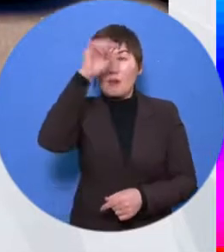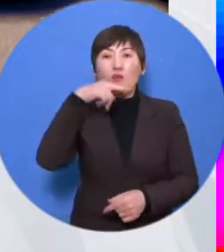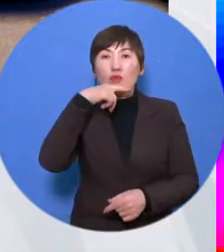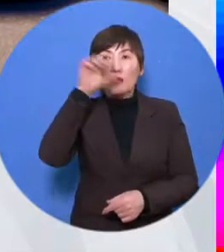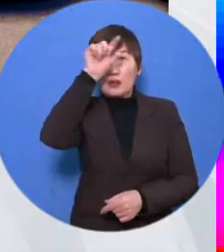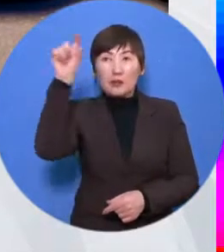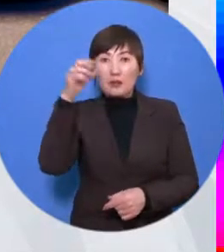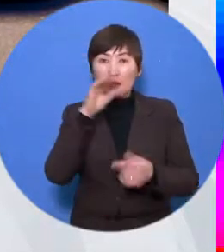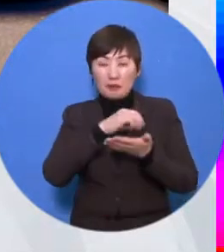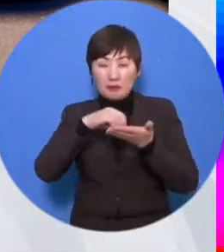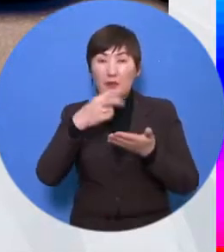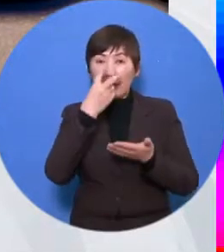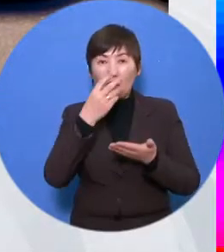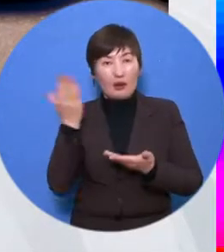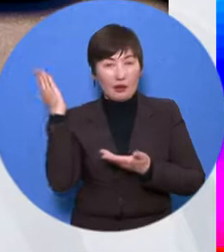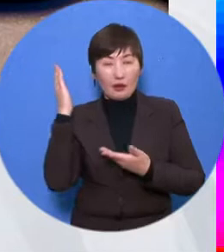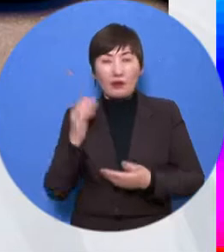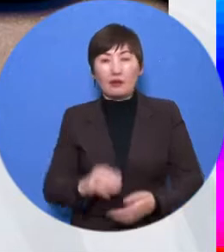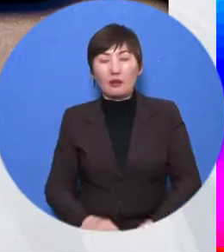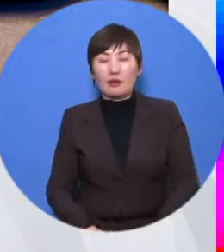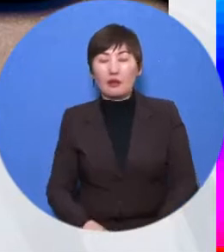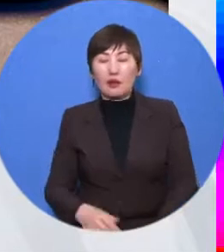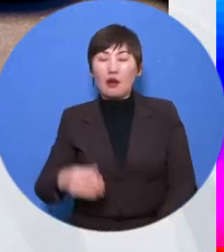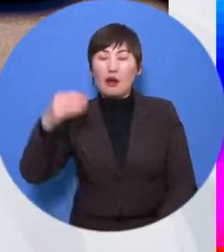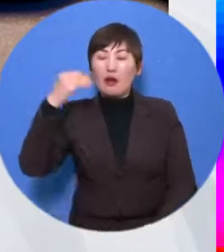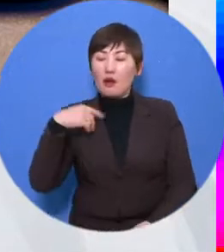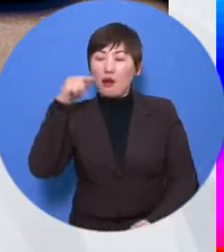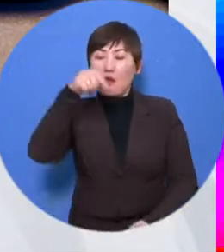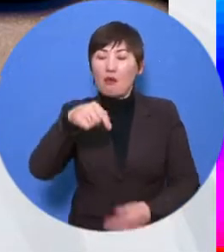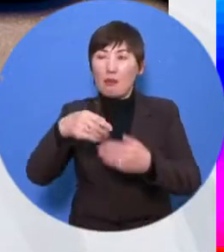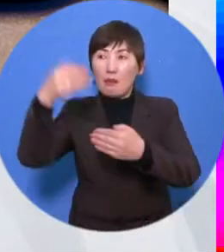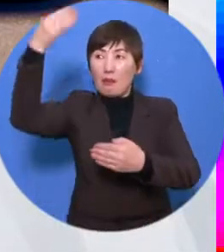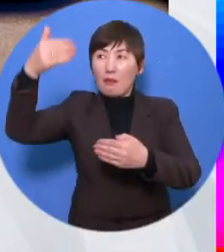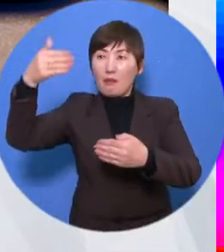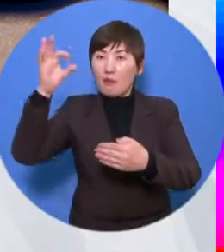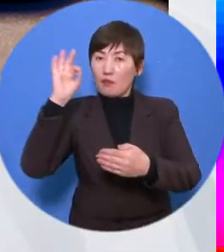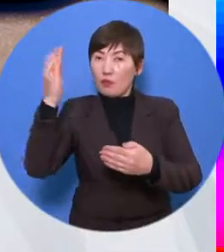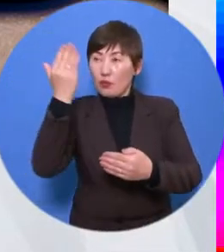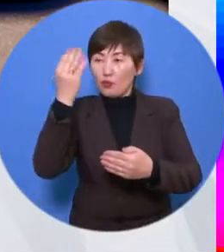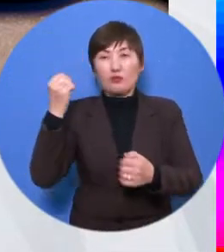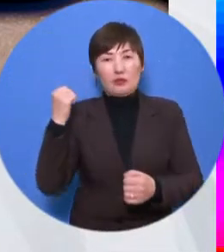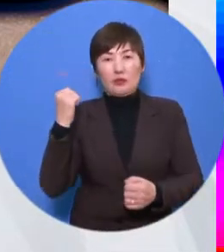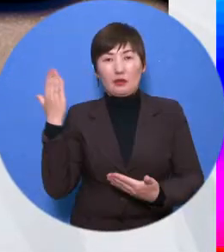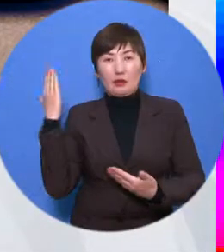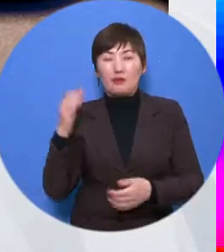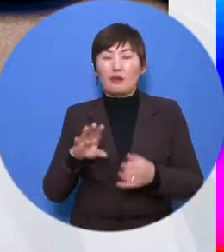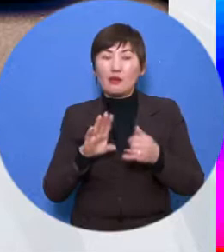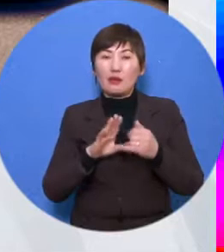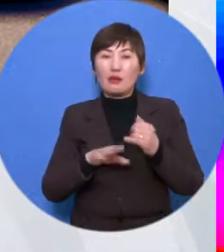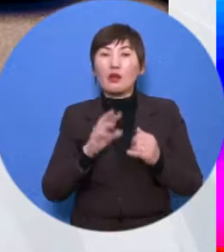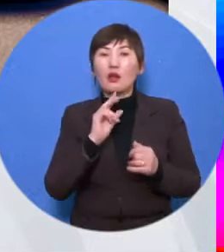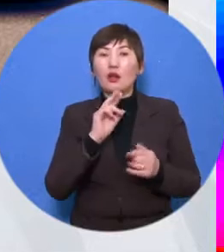За, урд нь явж байгаа машинтай хүн толиндаа харвал зөв унших болно. За, дараагийн гарч ирэх үгийг